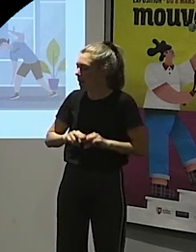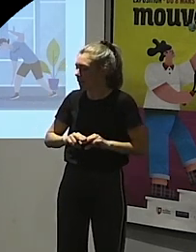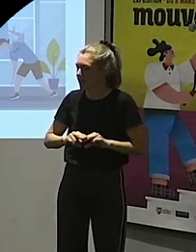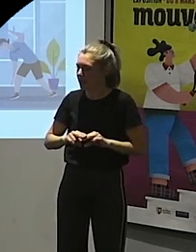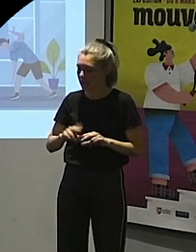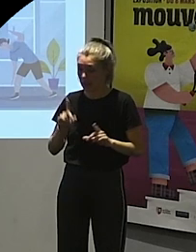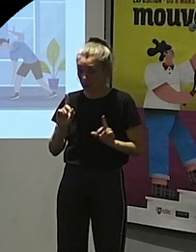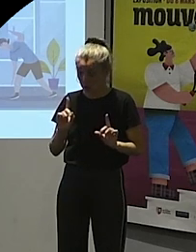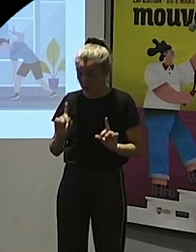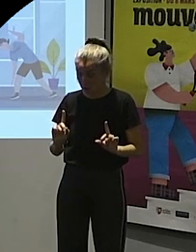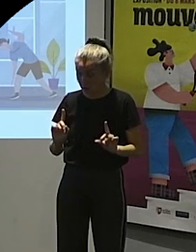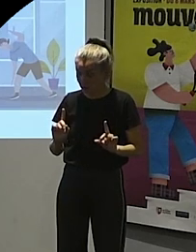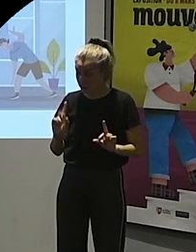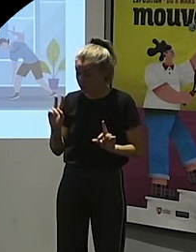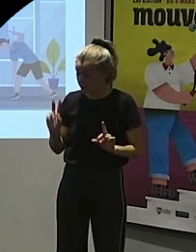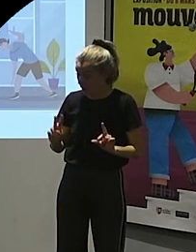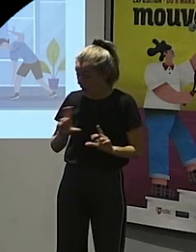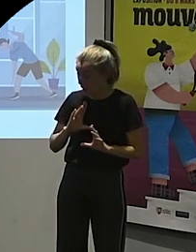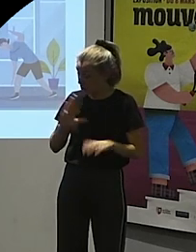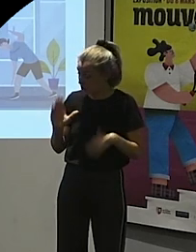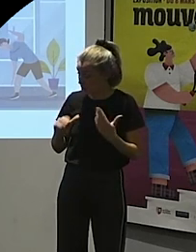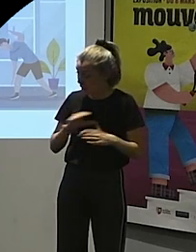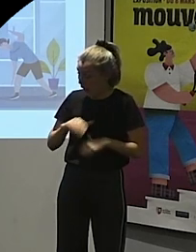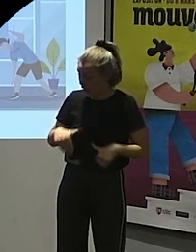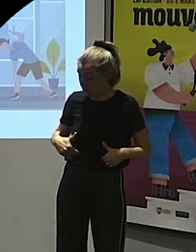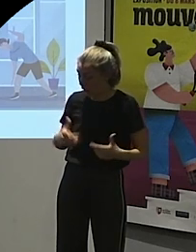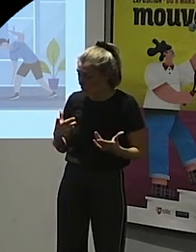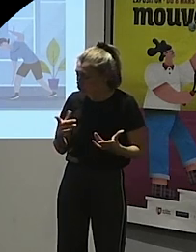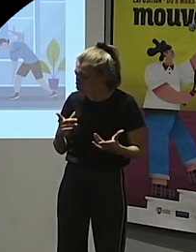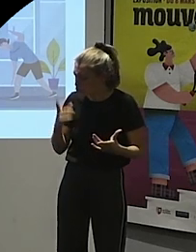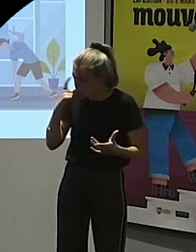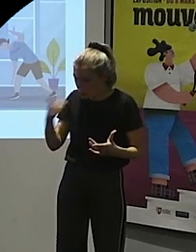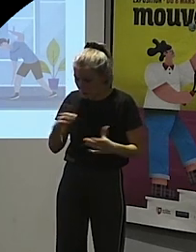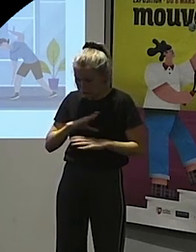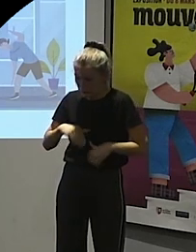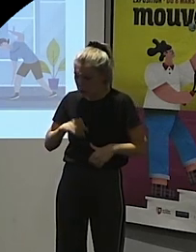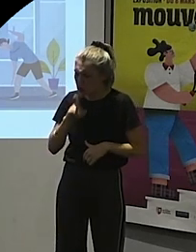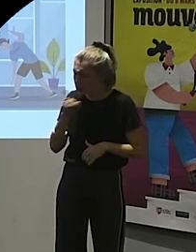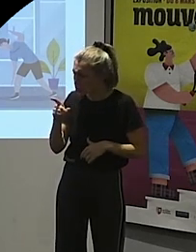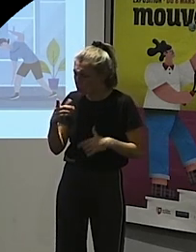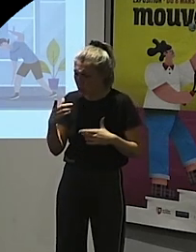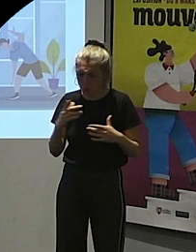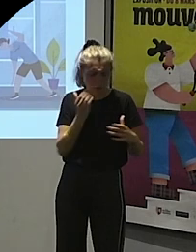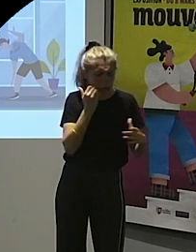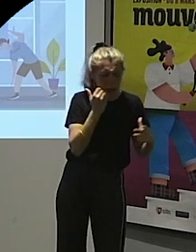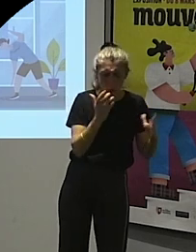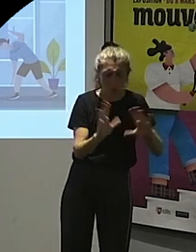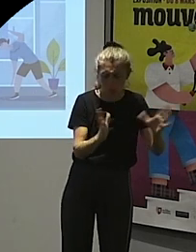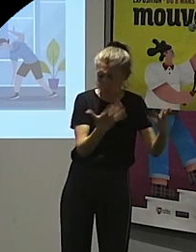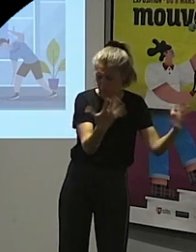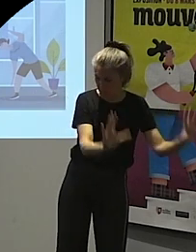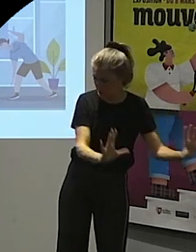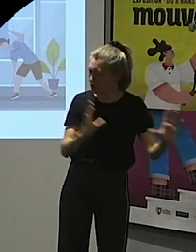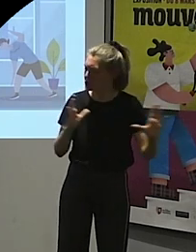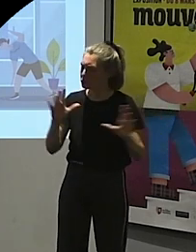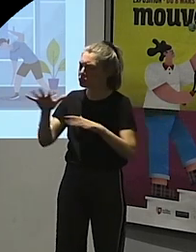Le dernier jour, donc, quand les adultes sont venus, donc chacun a pris son gâteau, ses biscuits, ils sont allés dans les tribunes, voilà. Et puis,